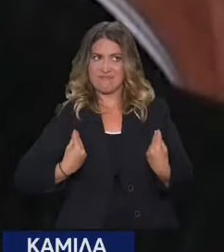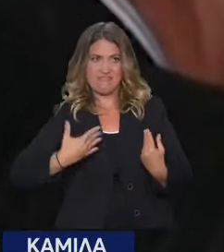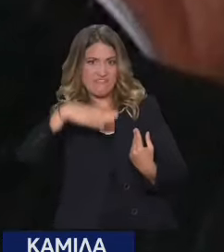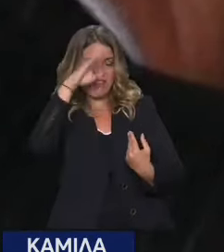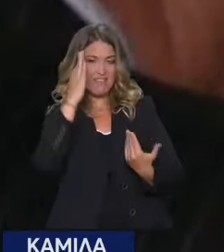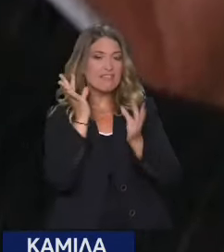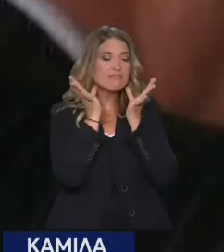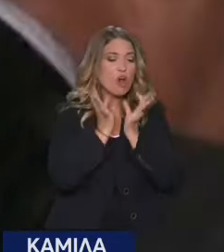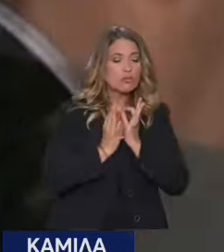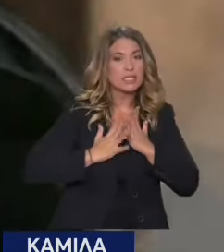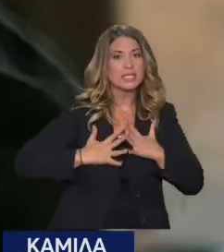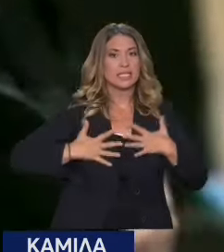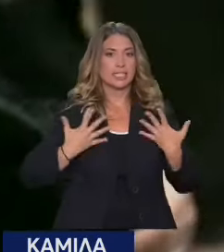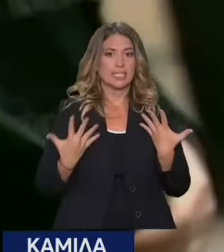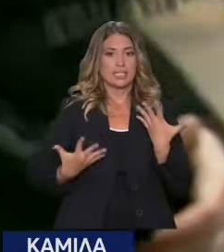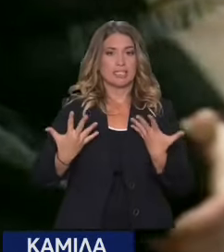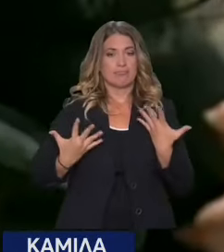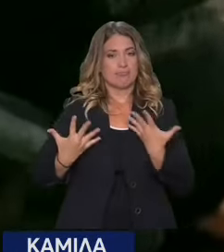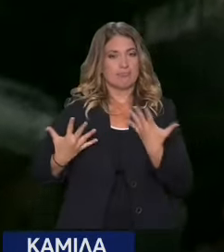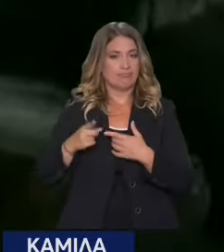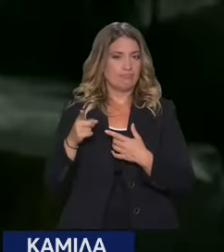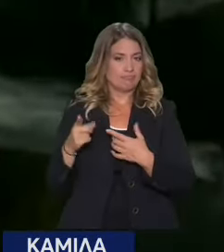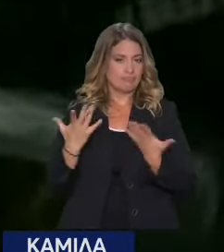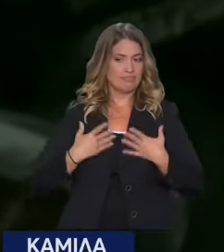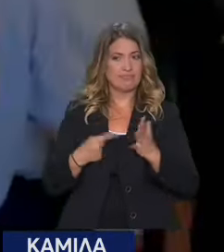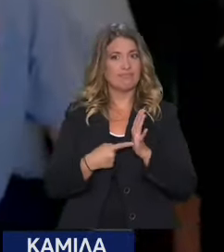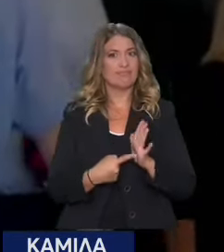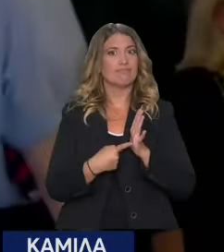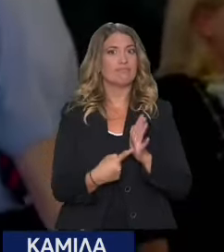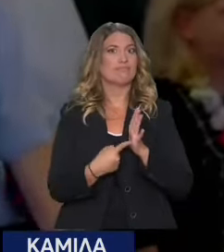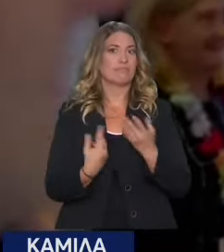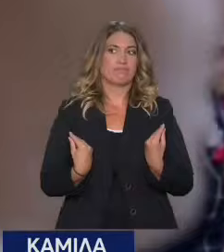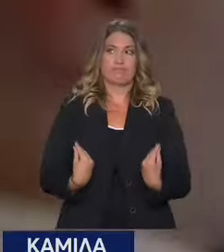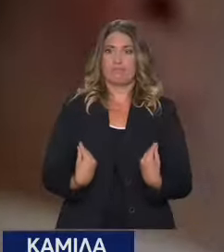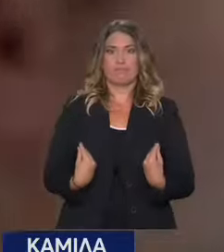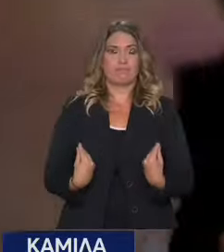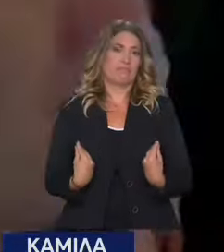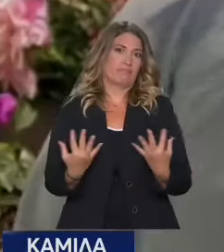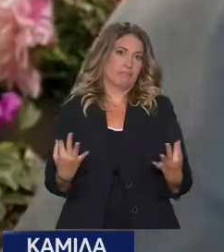πανάκριβα κοσμήματα έγιναν αναπόσπαστα κομμάτια της γκαρδαρόμπας της.